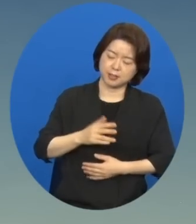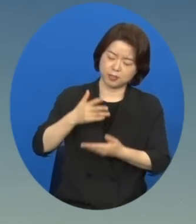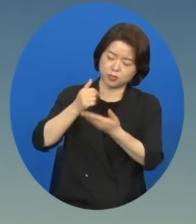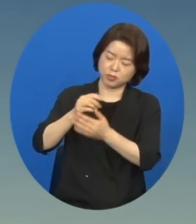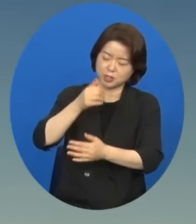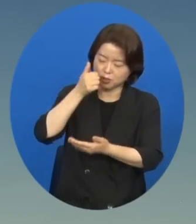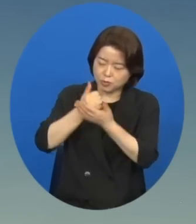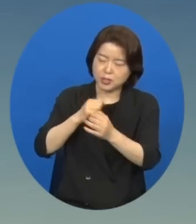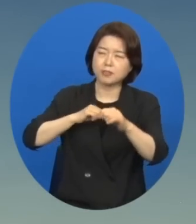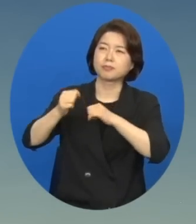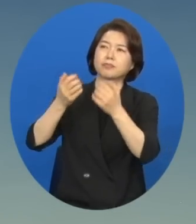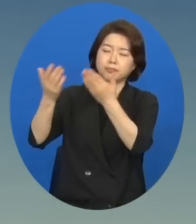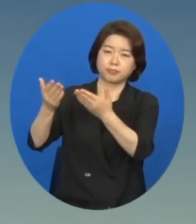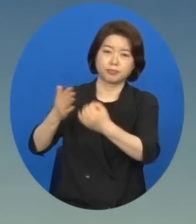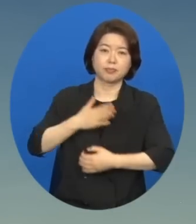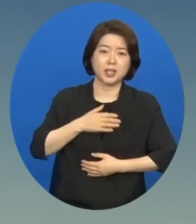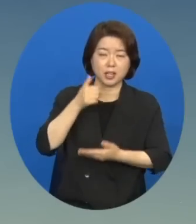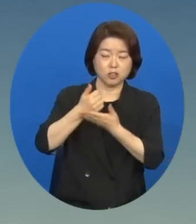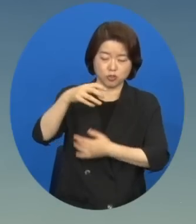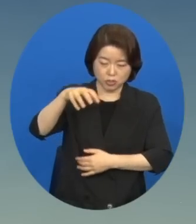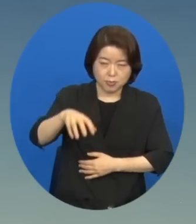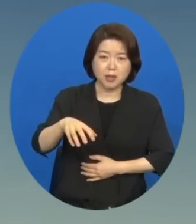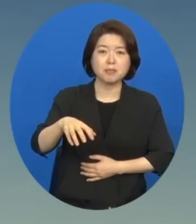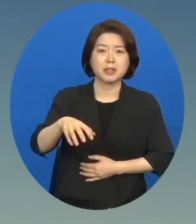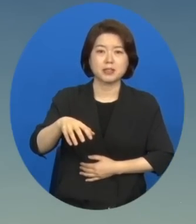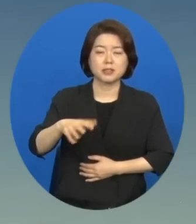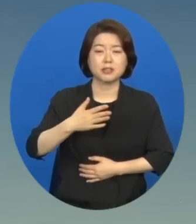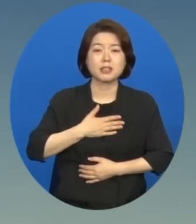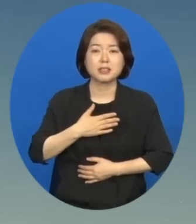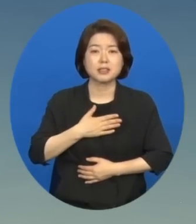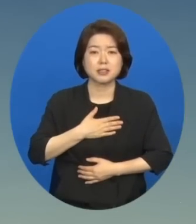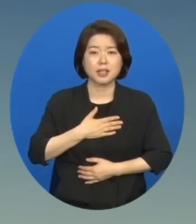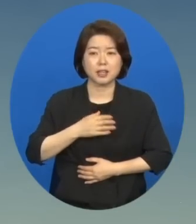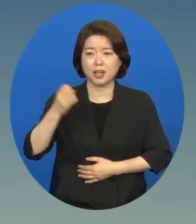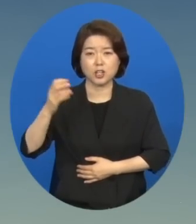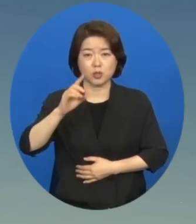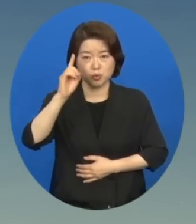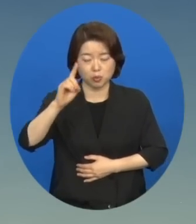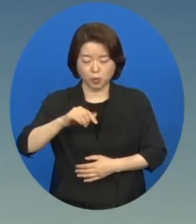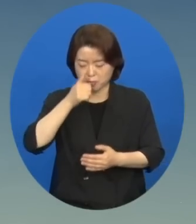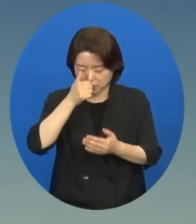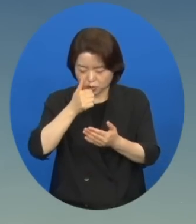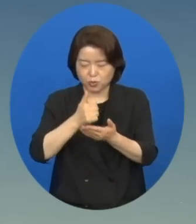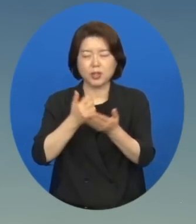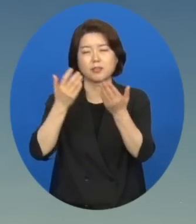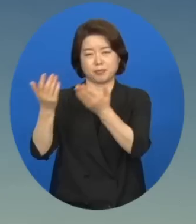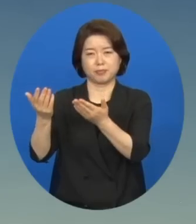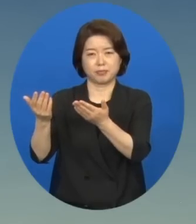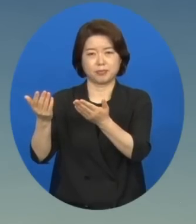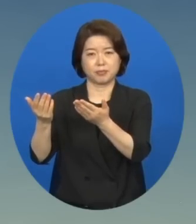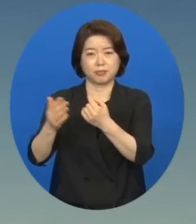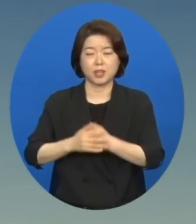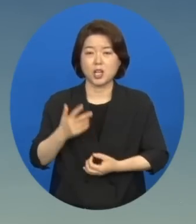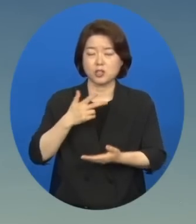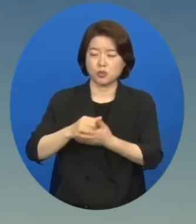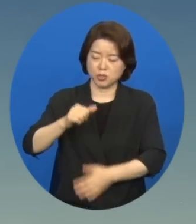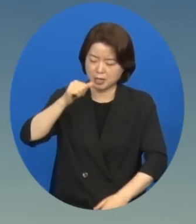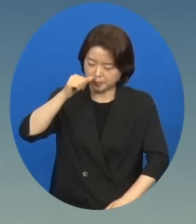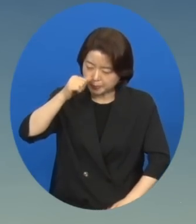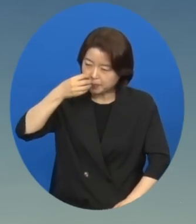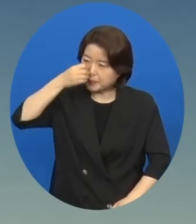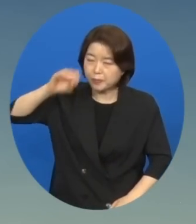지었어요. 제가 주님 앞에서 제가 또 한 번 죄를 지었어요. 주님을